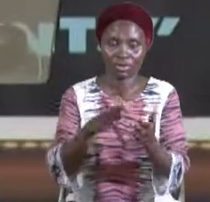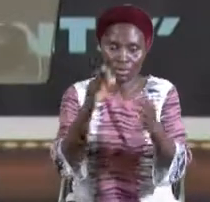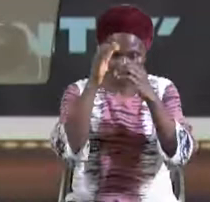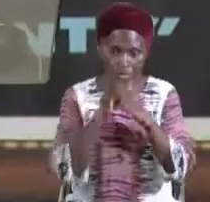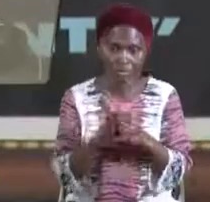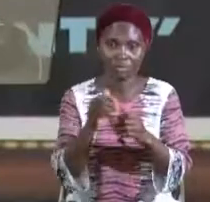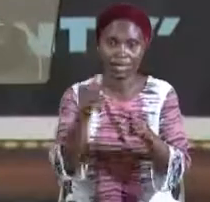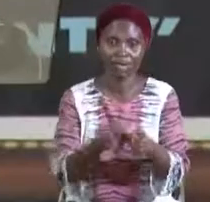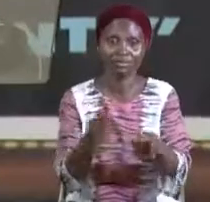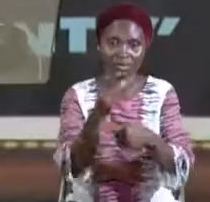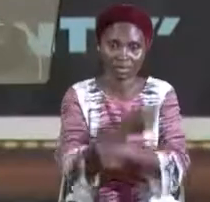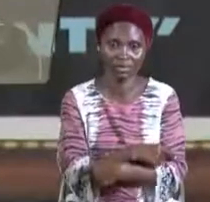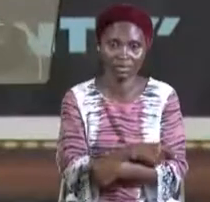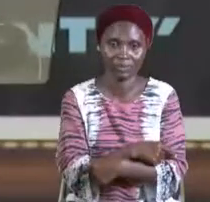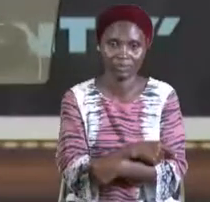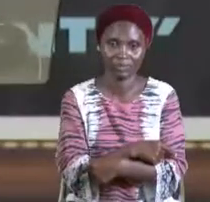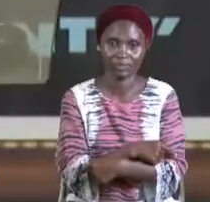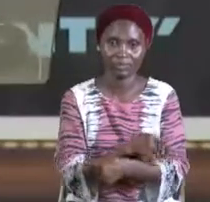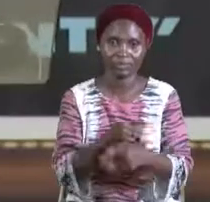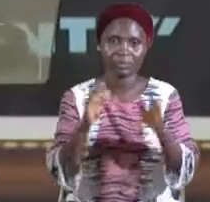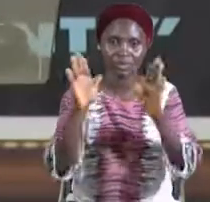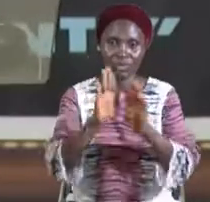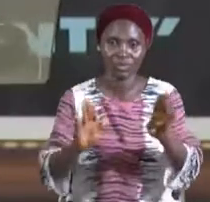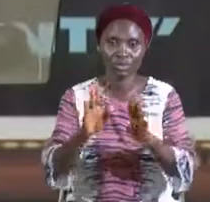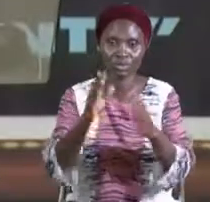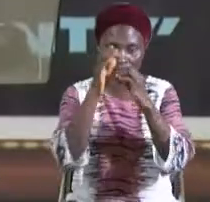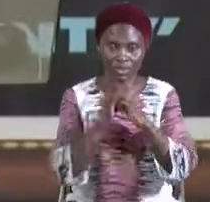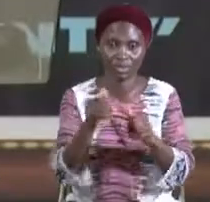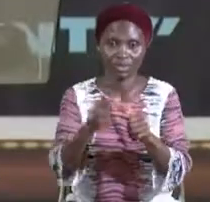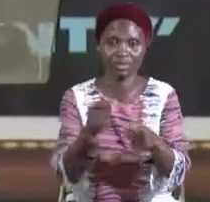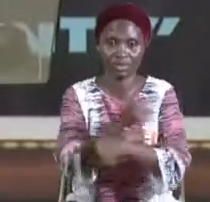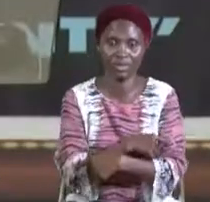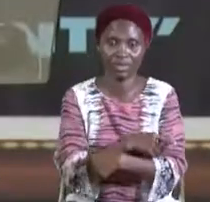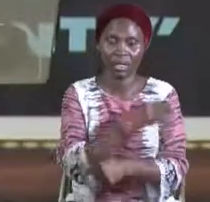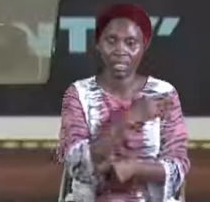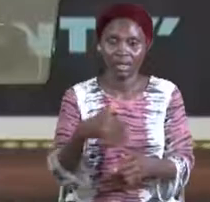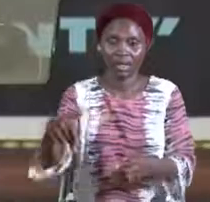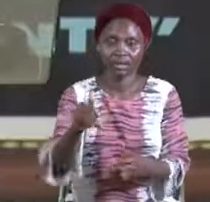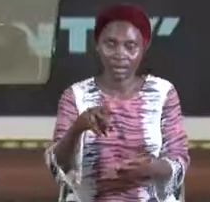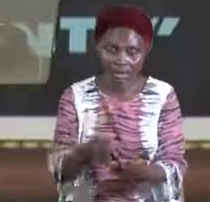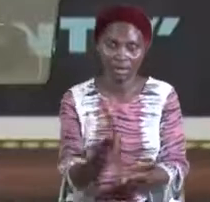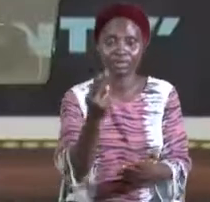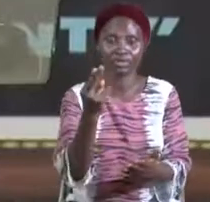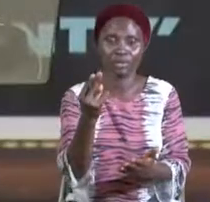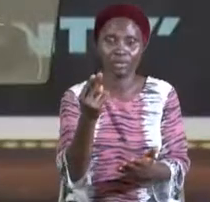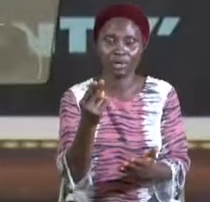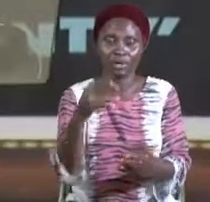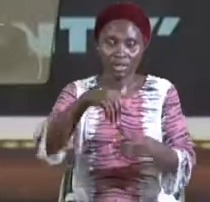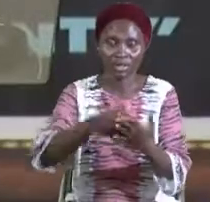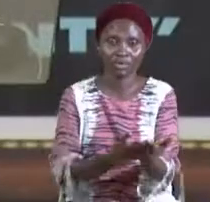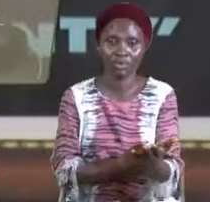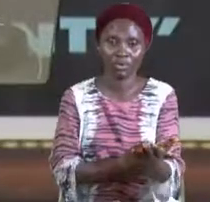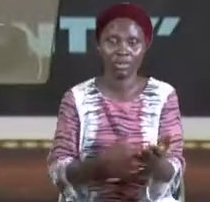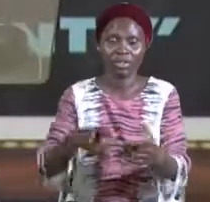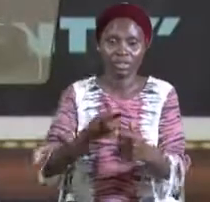Spécial de la part de Dieu chaque jour. Ils sont trop occupés. Ils se lèvent très tôt le matin et courent pour aller prendre le bus.